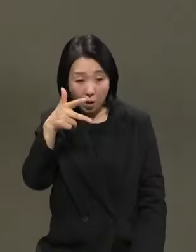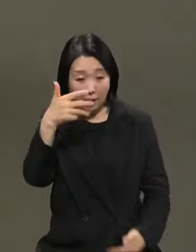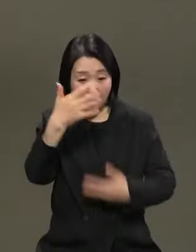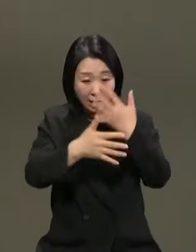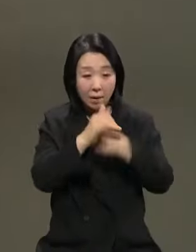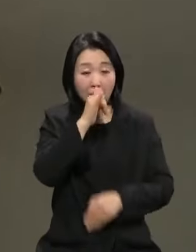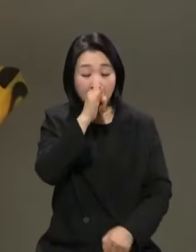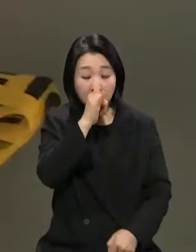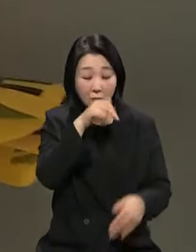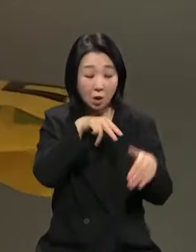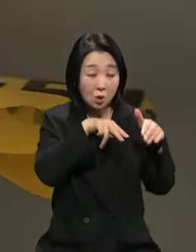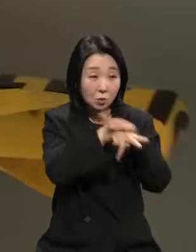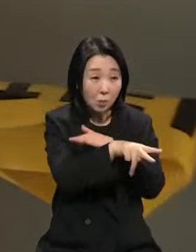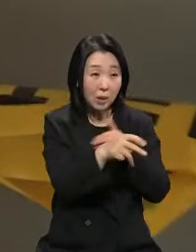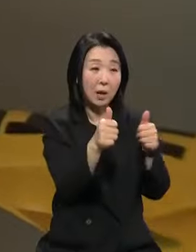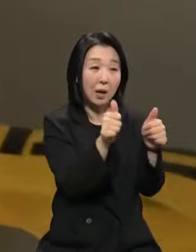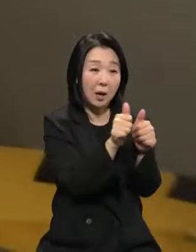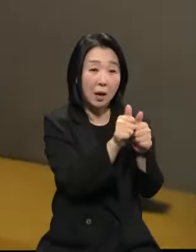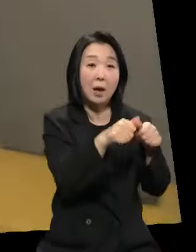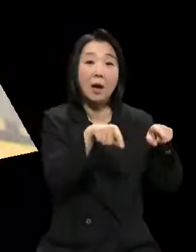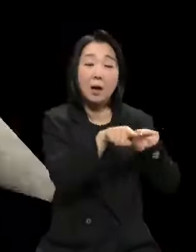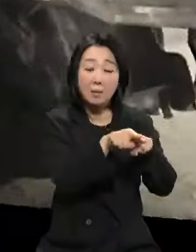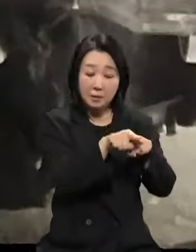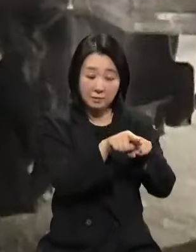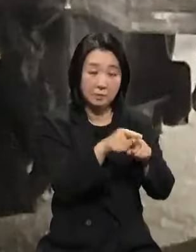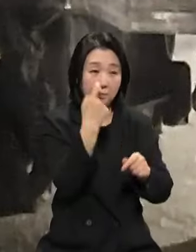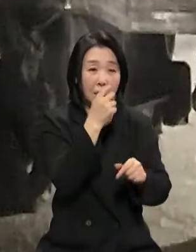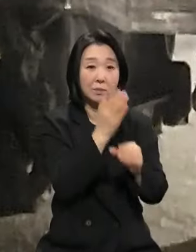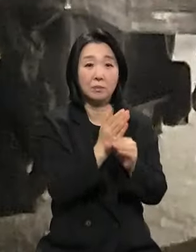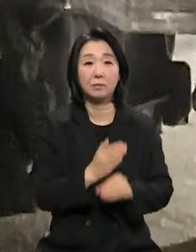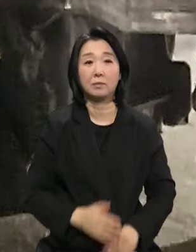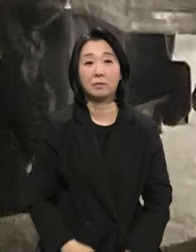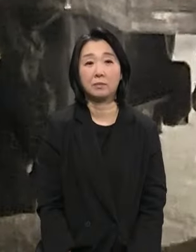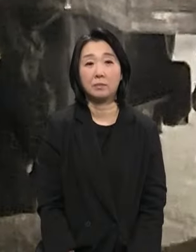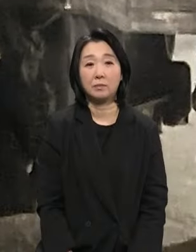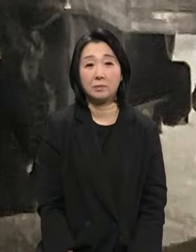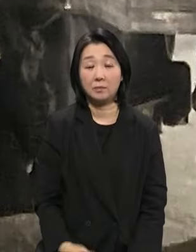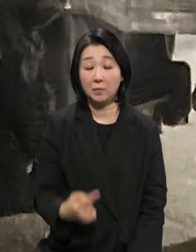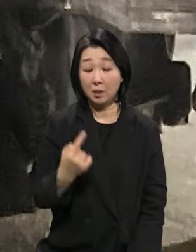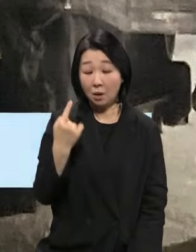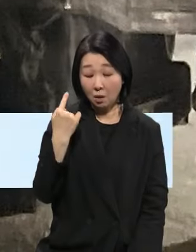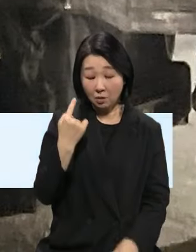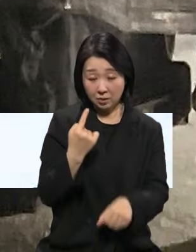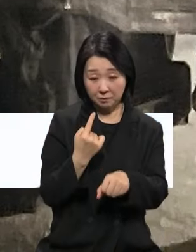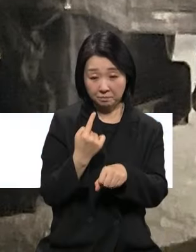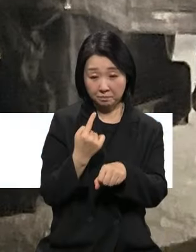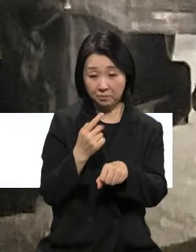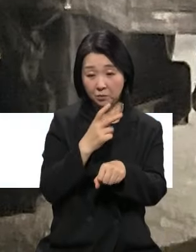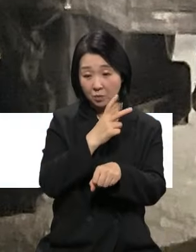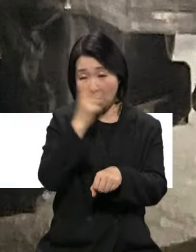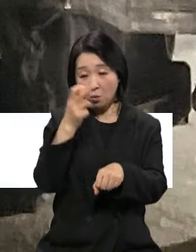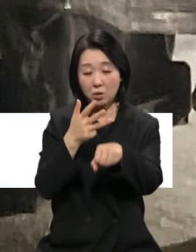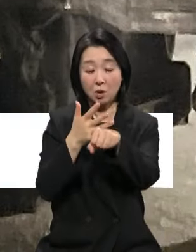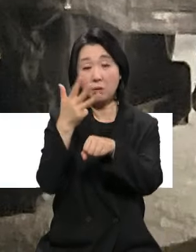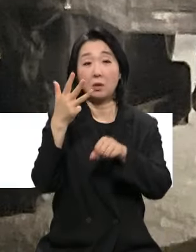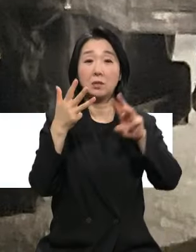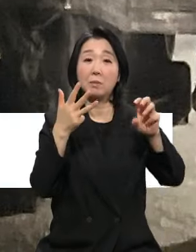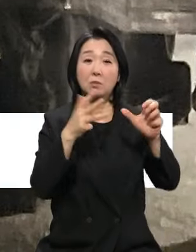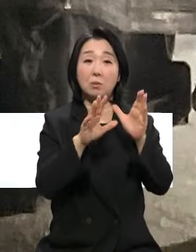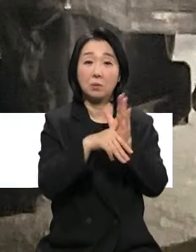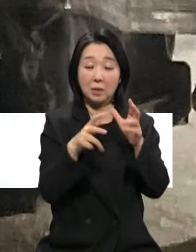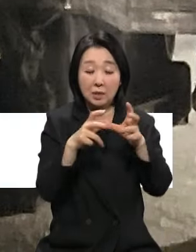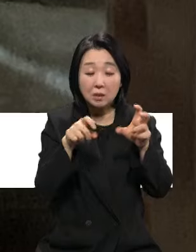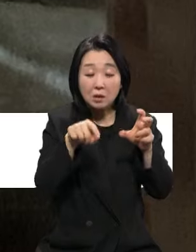달아난 운전자와 동승자를 쫓고 있습니다 어제 오후 8시 35분 쯤 경기 성남시